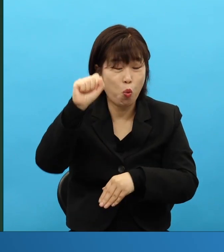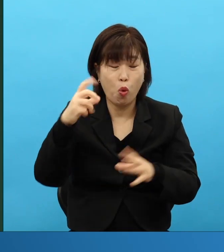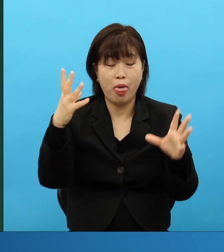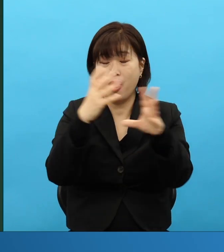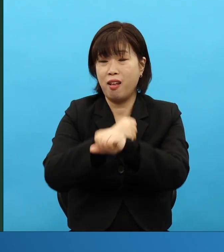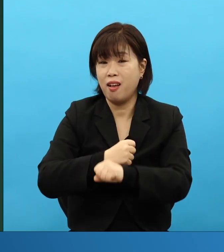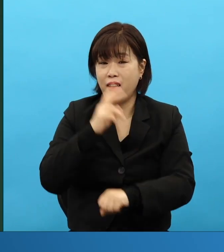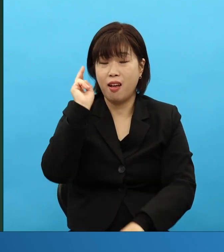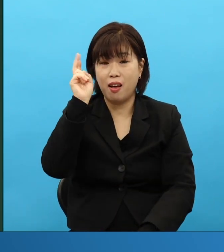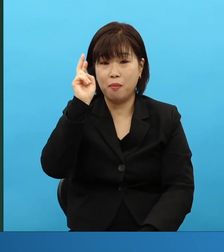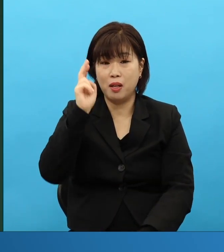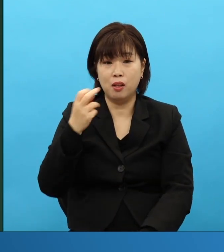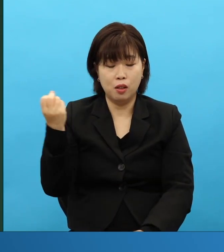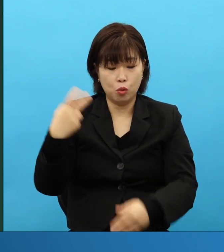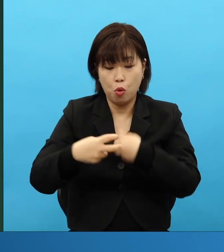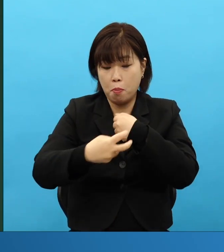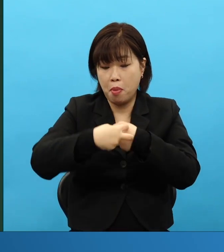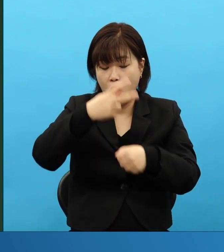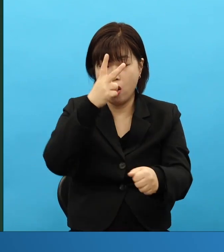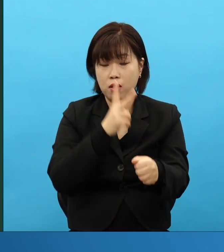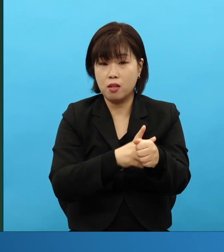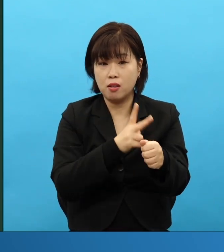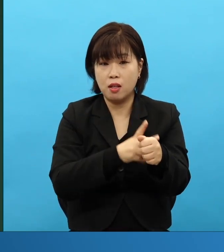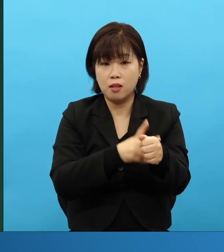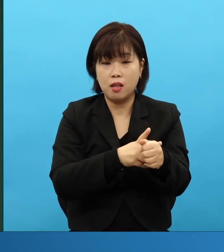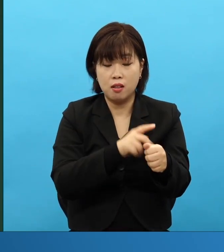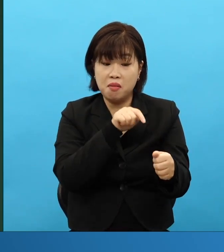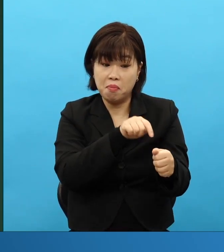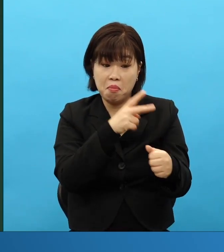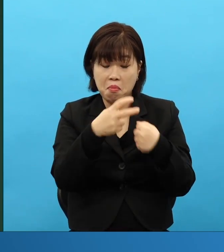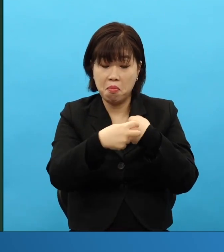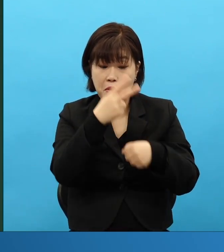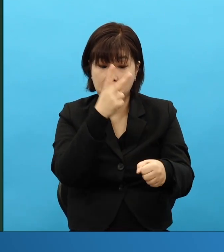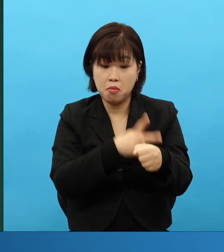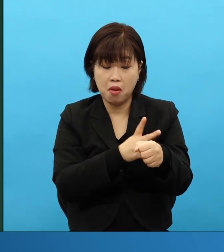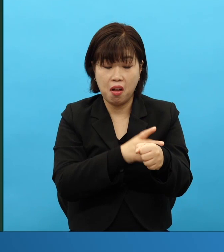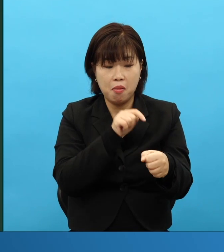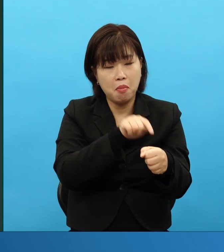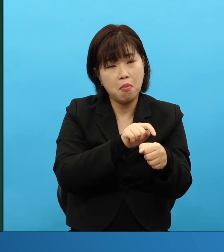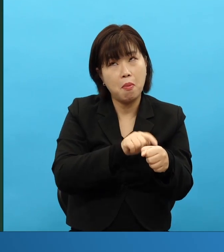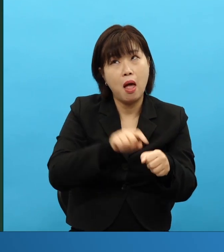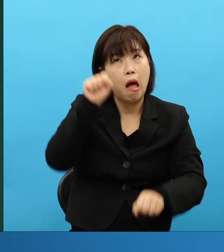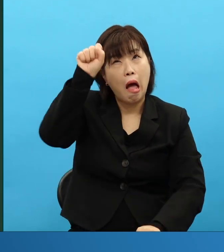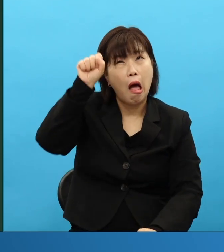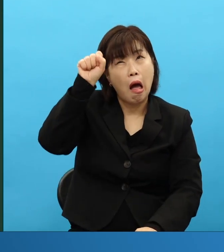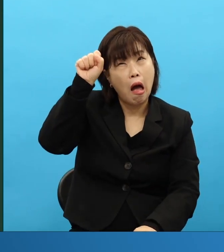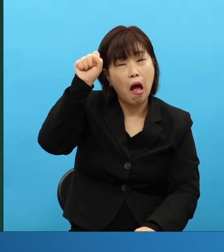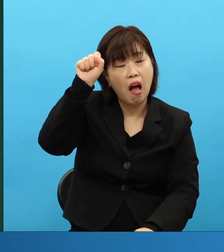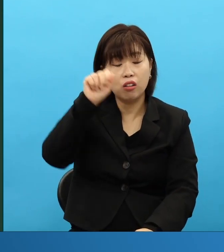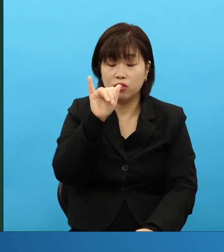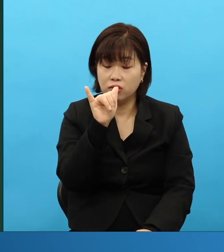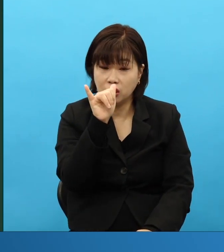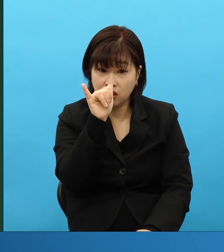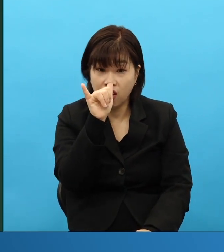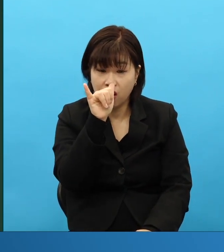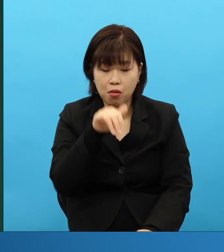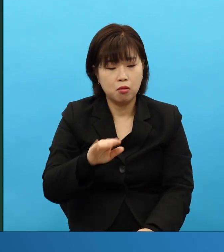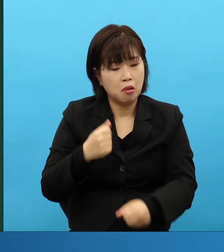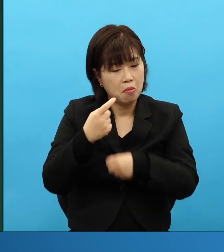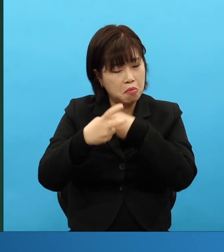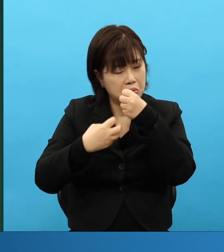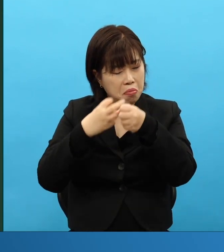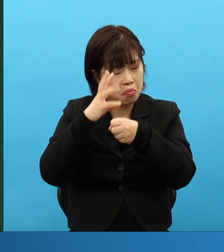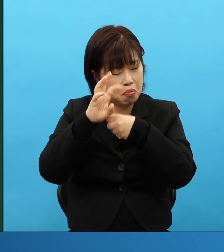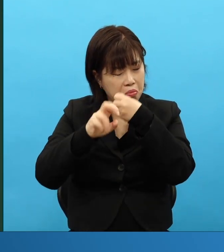지르서 사는데 제가 앞으로 자고 있으면요 집에 가. 이렇게. And right now, the doctors right now, they're causing such a fuss, but they're being very foolish because in the future, we're not going to need them